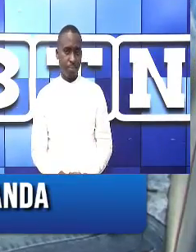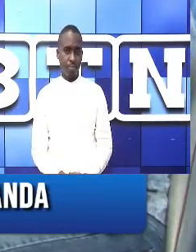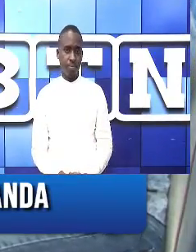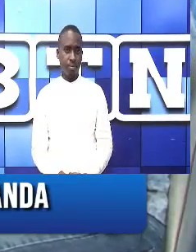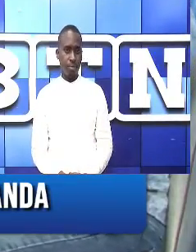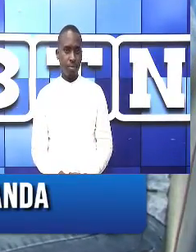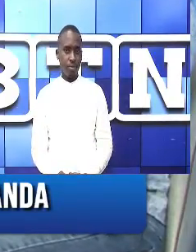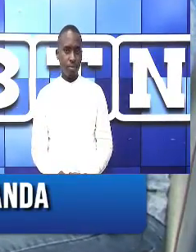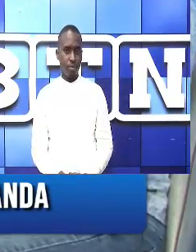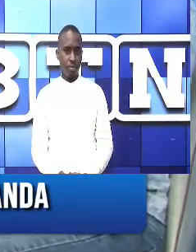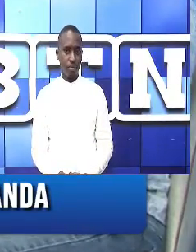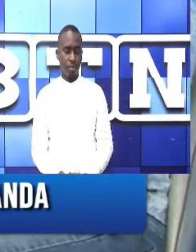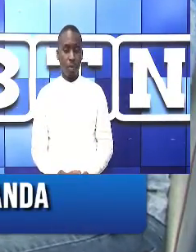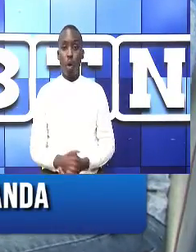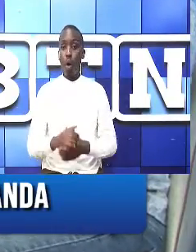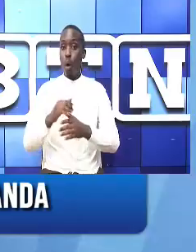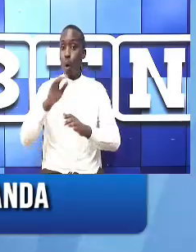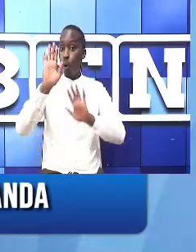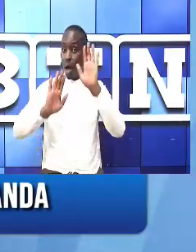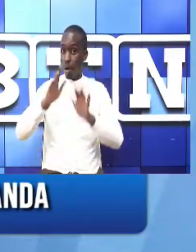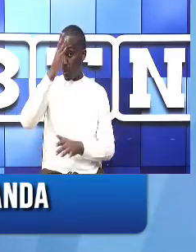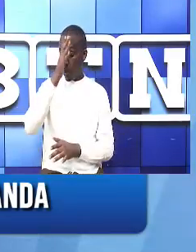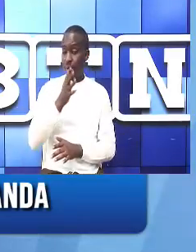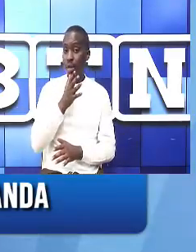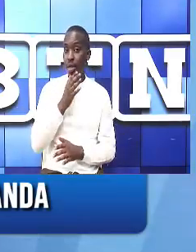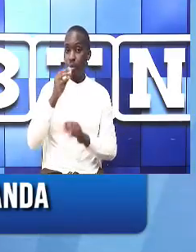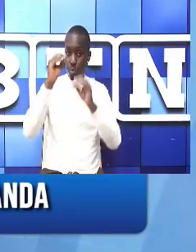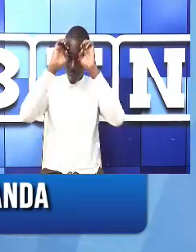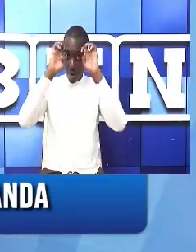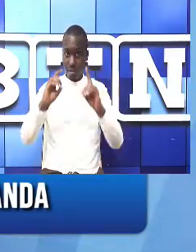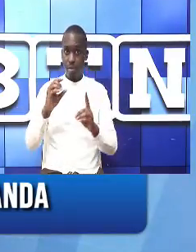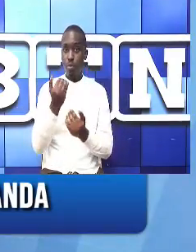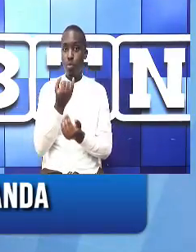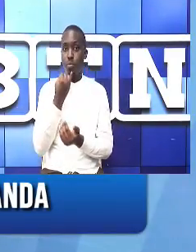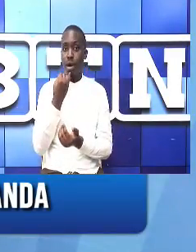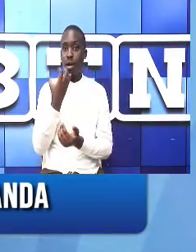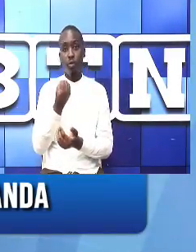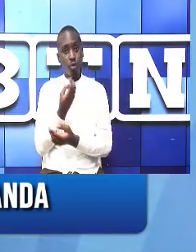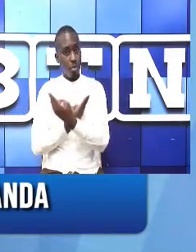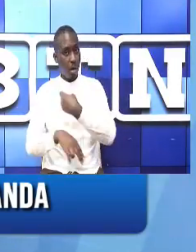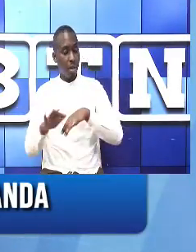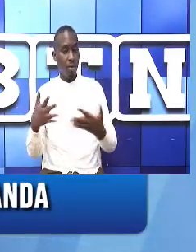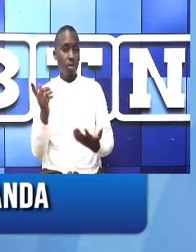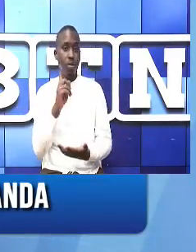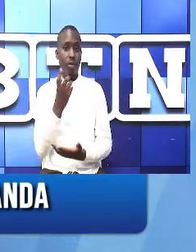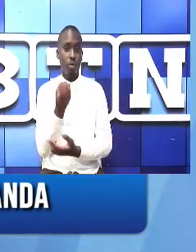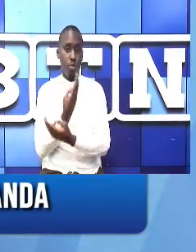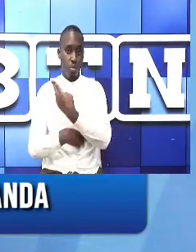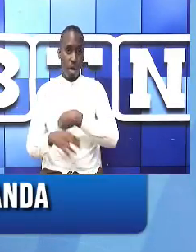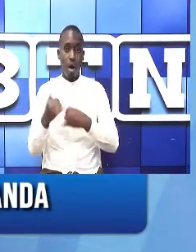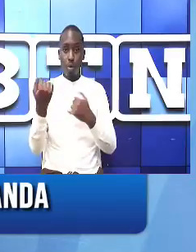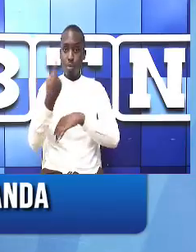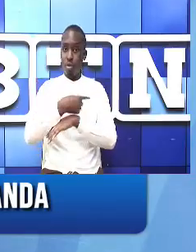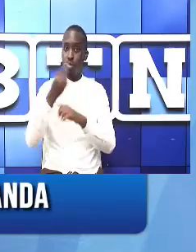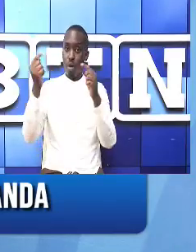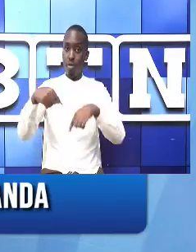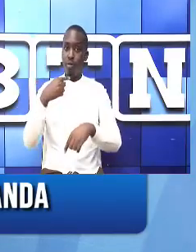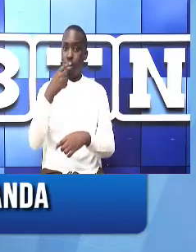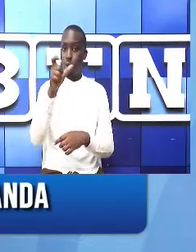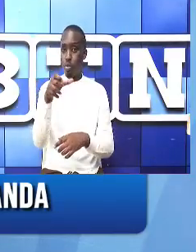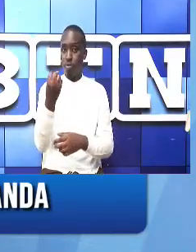uruhare rw'umubyeyi mu burezi bw'umwana aba rufite ubumuga n'udafite ubumuga sibyo ko uyu munsi twaje kuvuga ko ufite